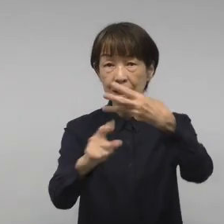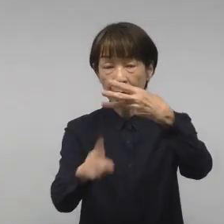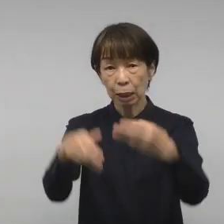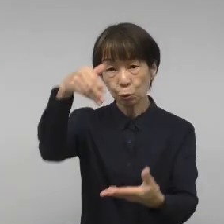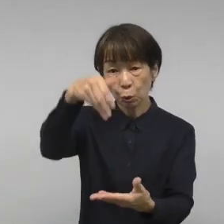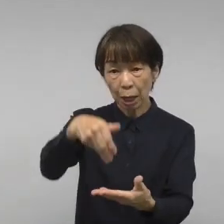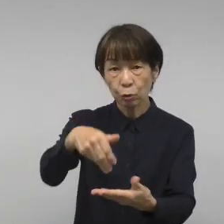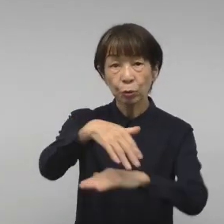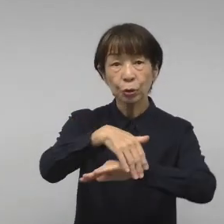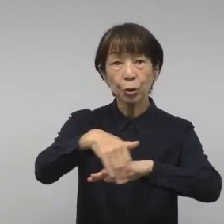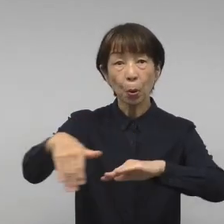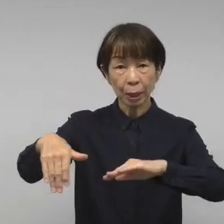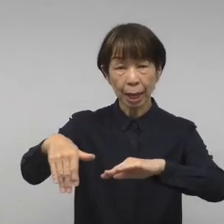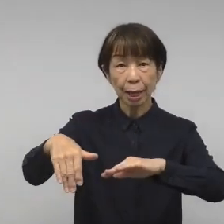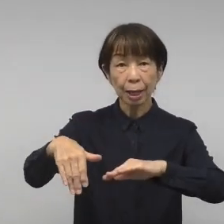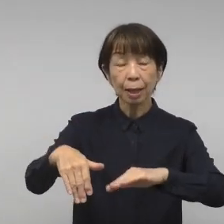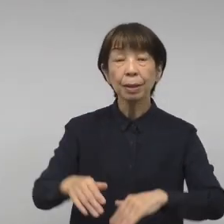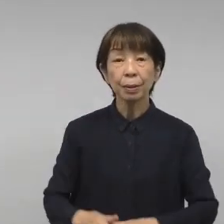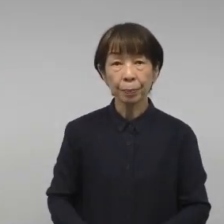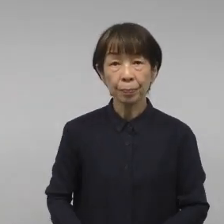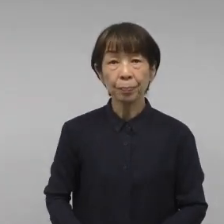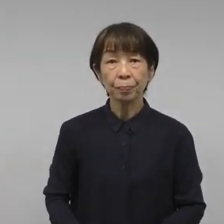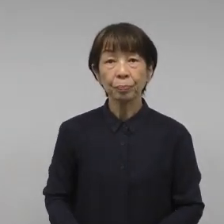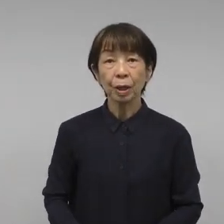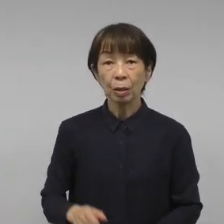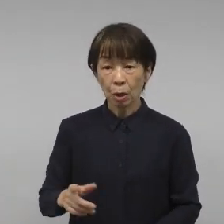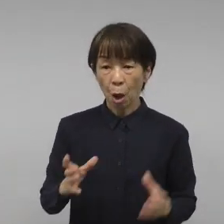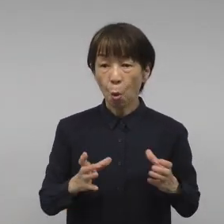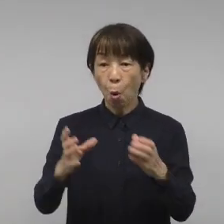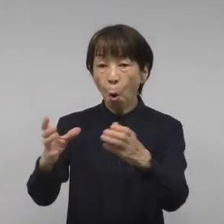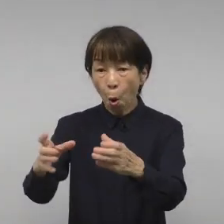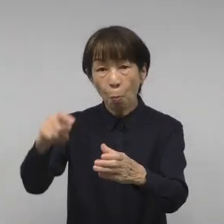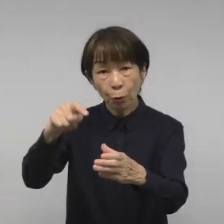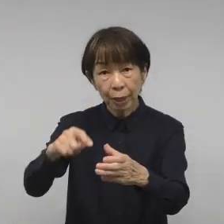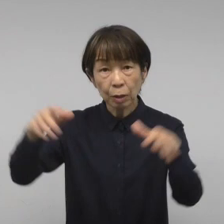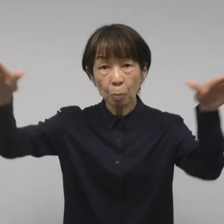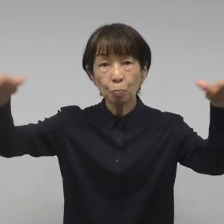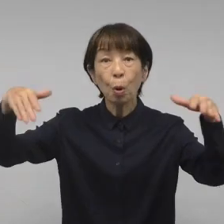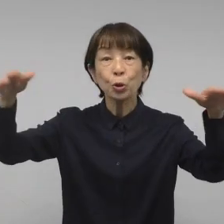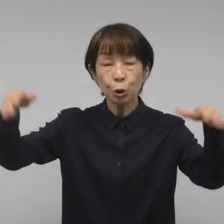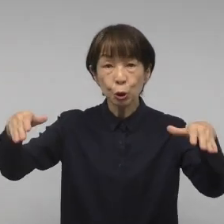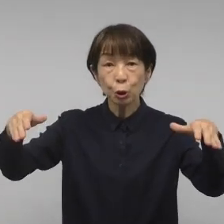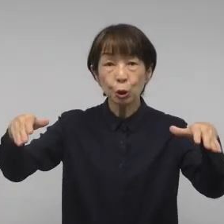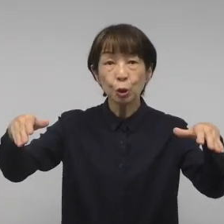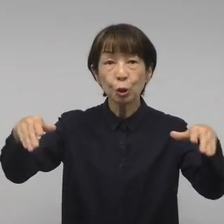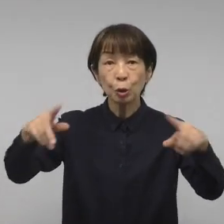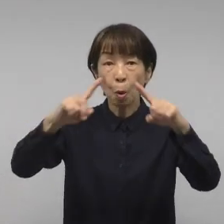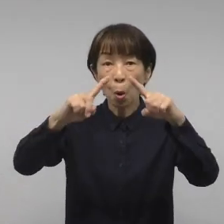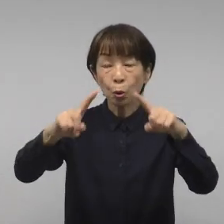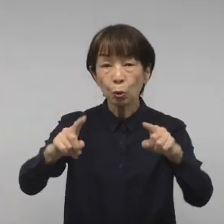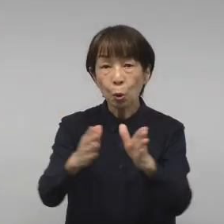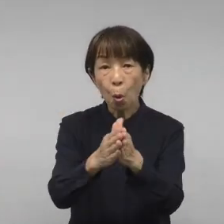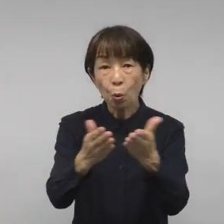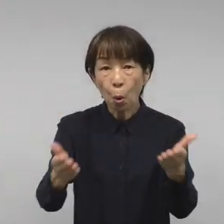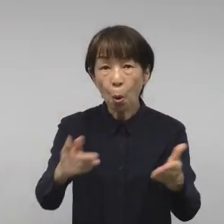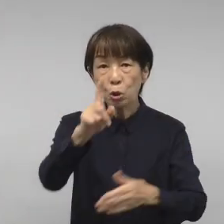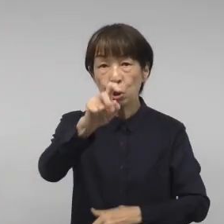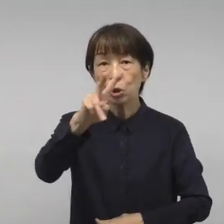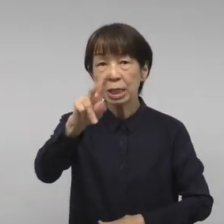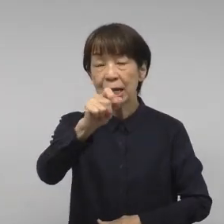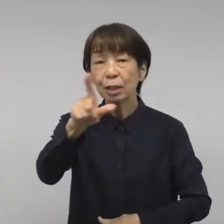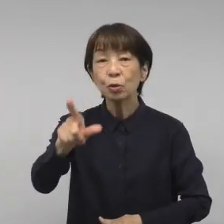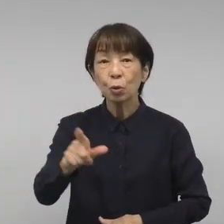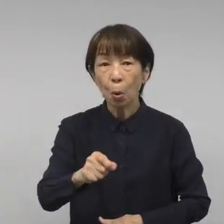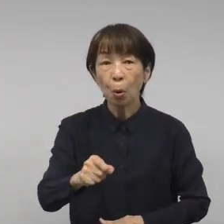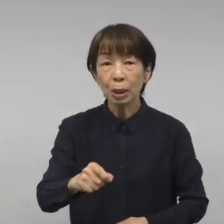旬を予定しておりますが、こちらの訪問団の募集についても、 候補12月号等で、まあ、年内に募